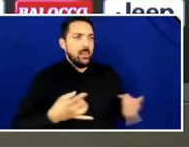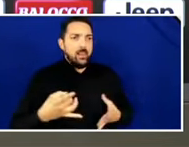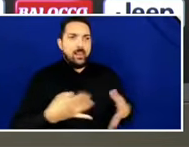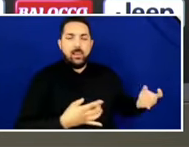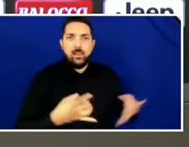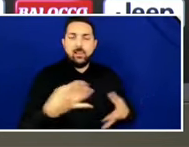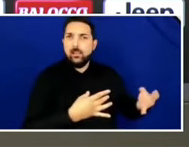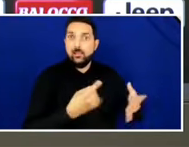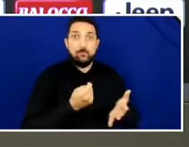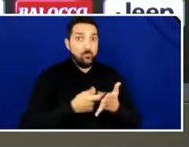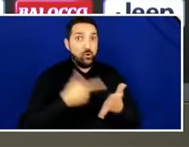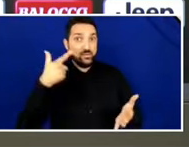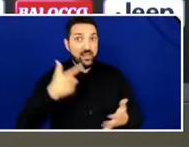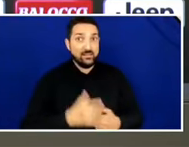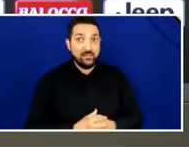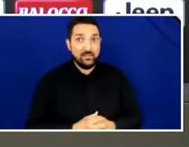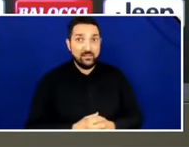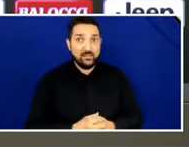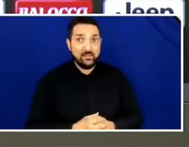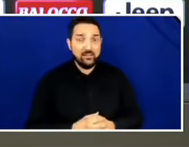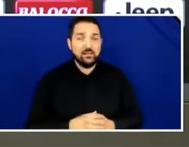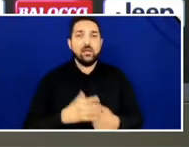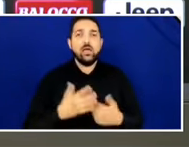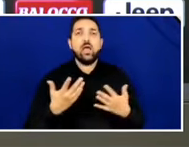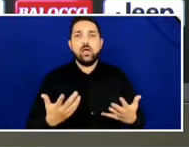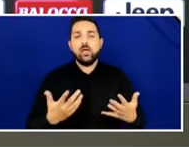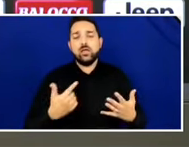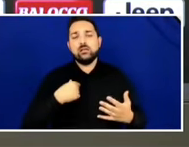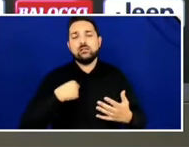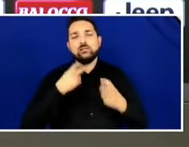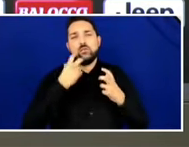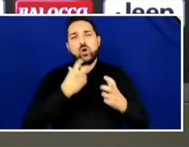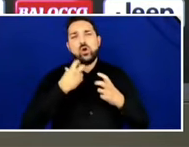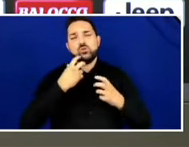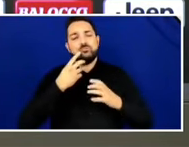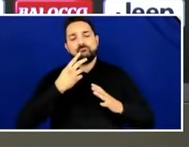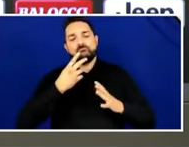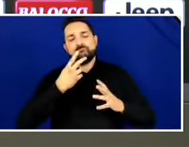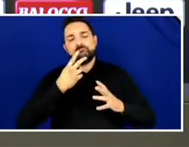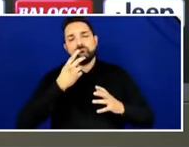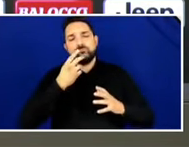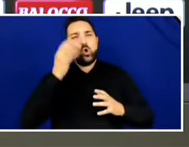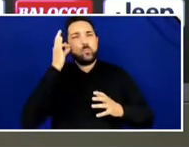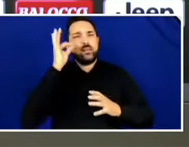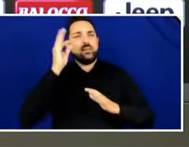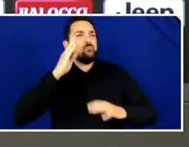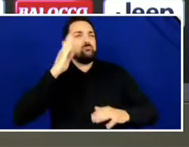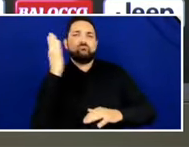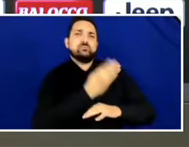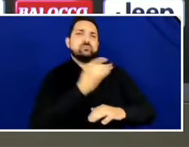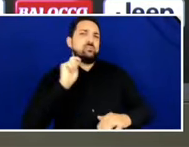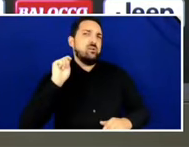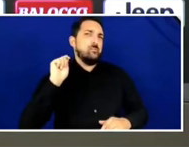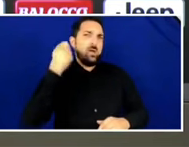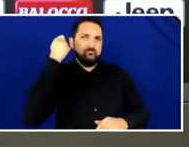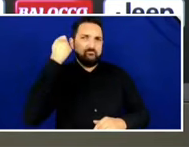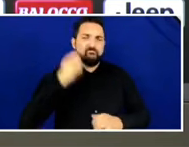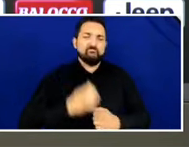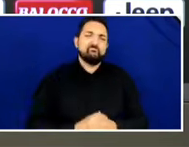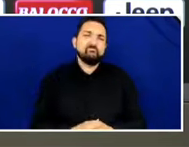e e fare del nostro meglio per domani portare la partita della nostra della nostra